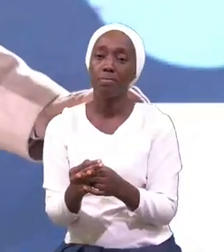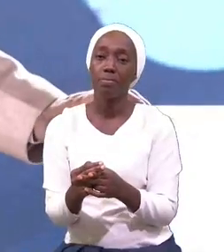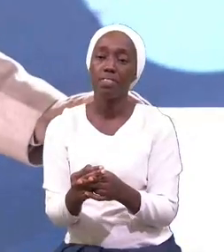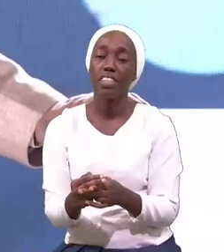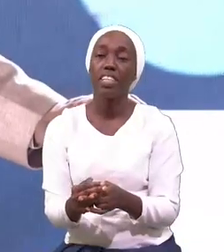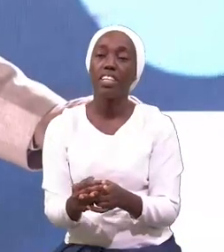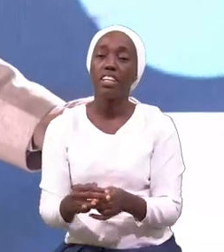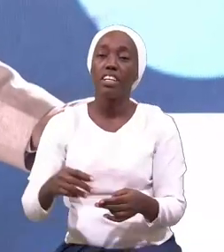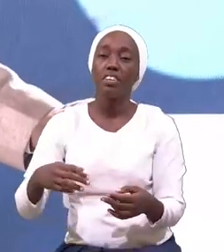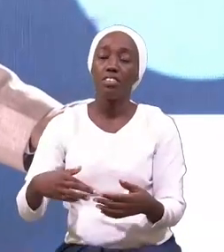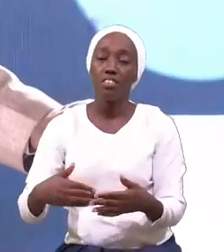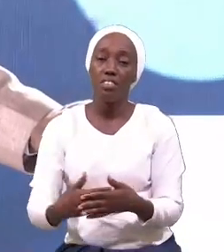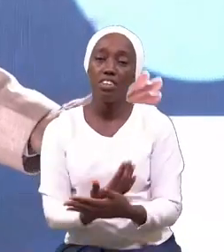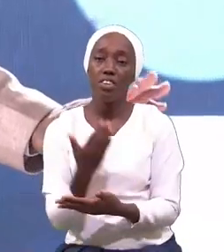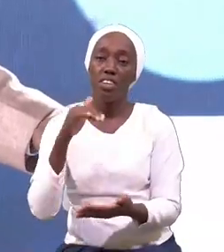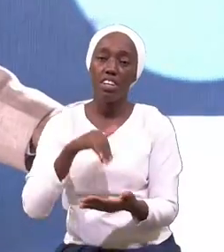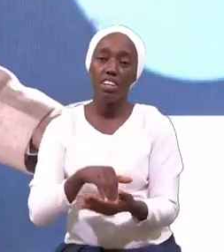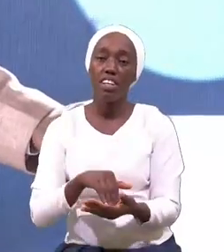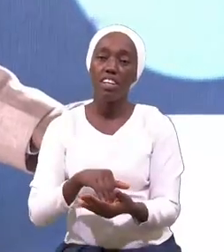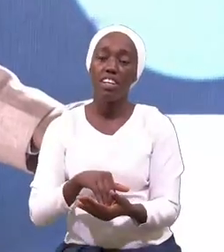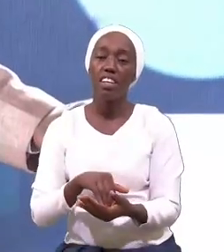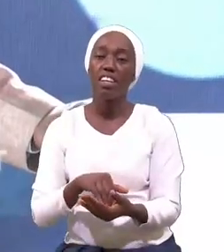Renouvelez et ne réprimez pas l'esprit humble.